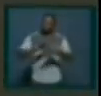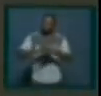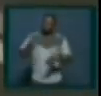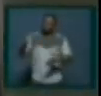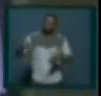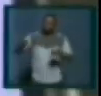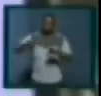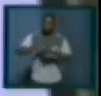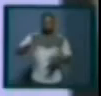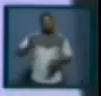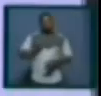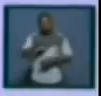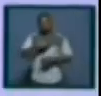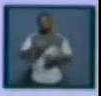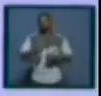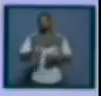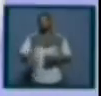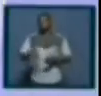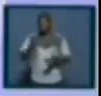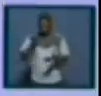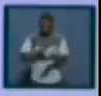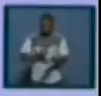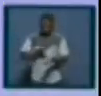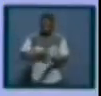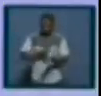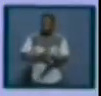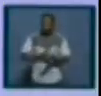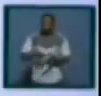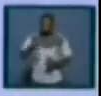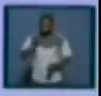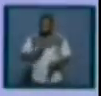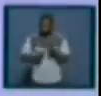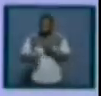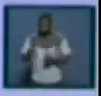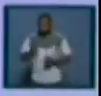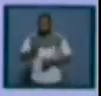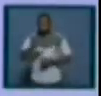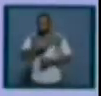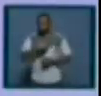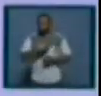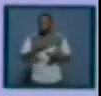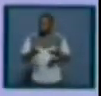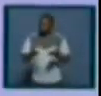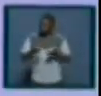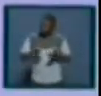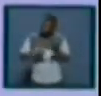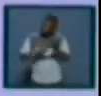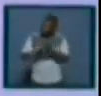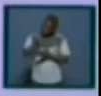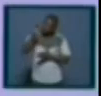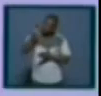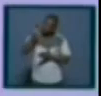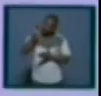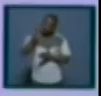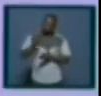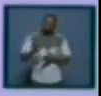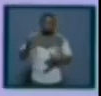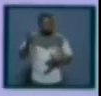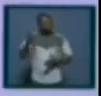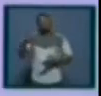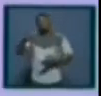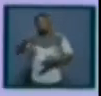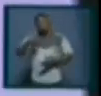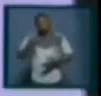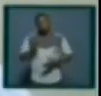Puisque c'est, si nous on veut même se développer là, c'est nous-mêmes qui devons en tout cas